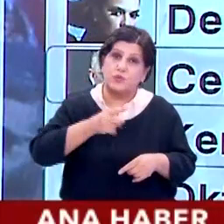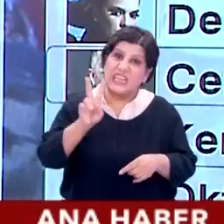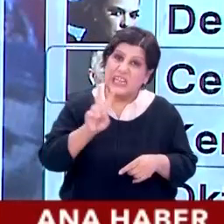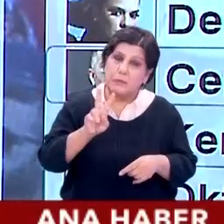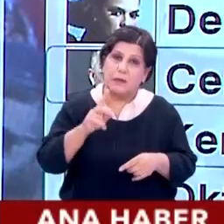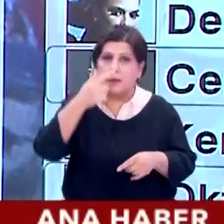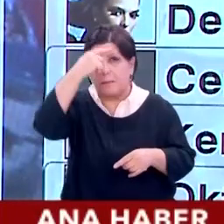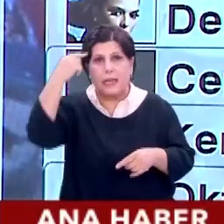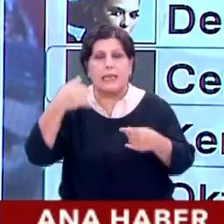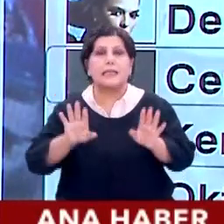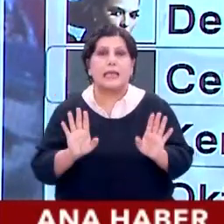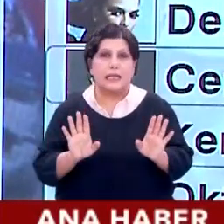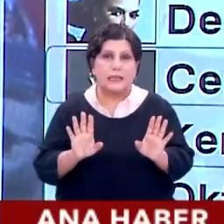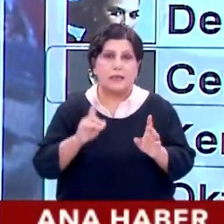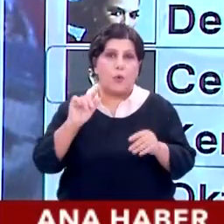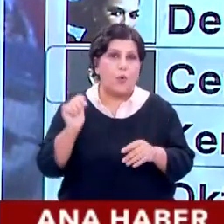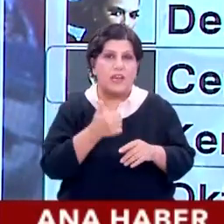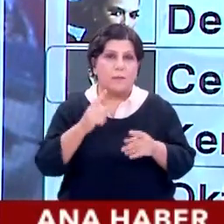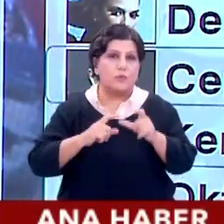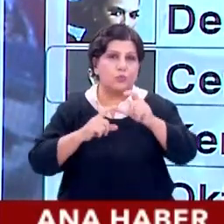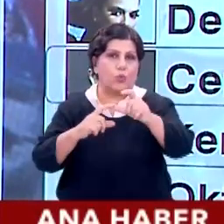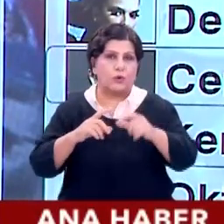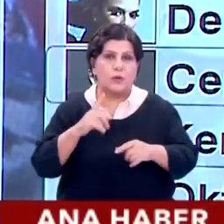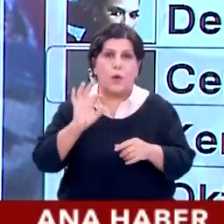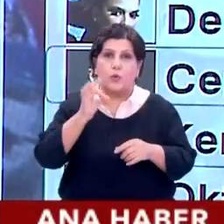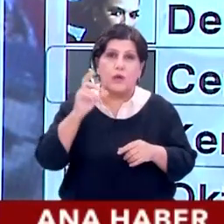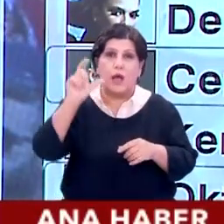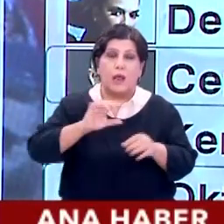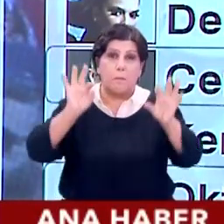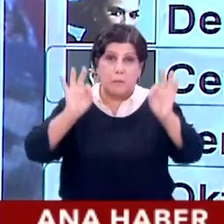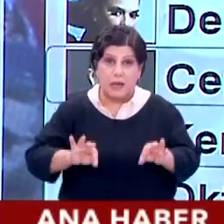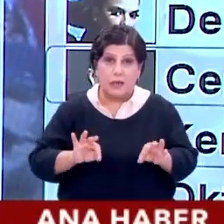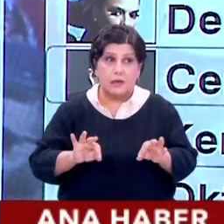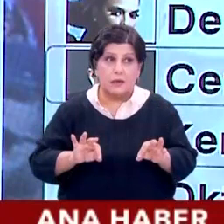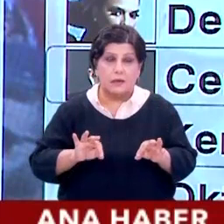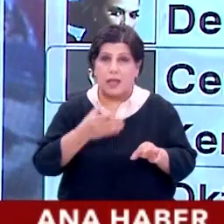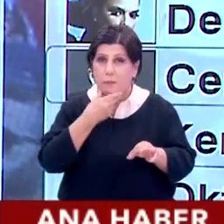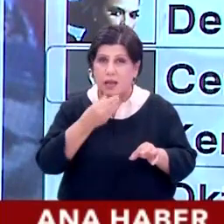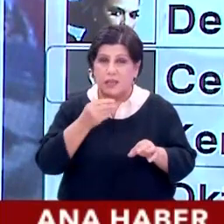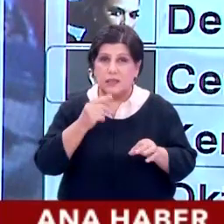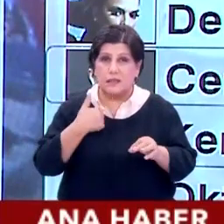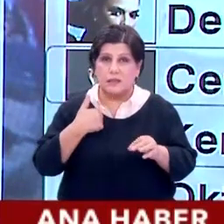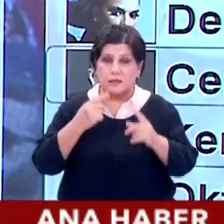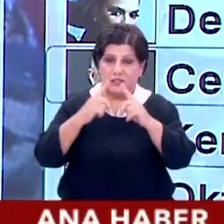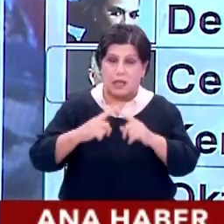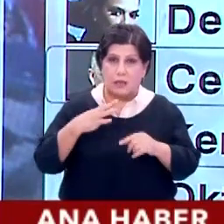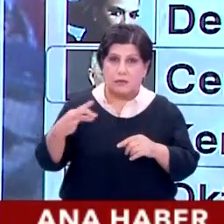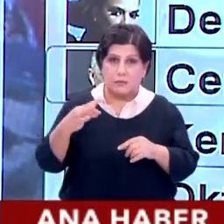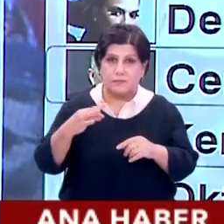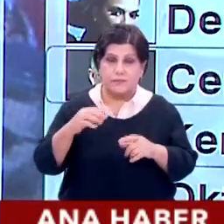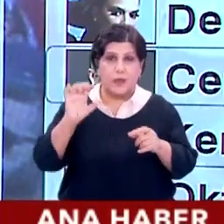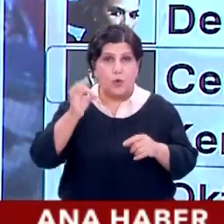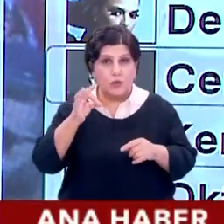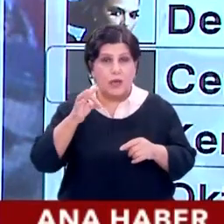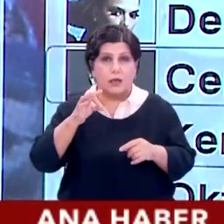belli değil bir önemli soru daha ocak ayından itibaren mi emekli sayılacağız ve ocak şubat mart